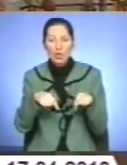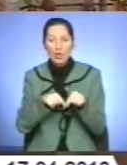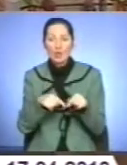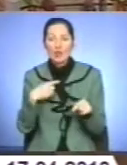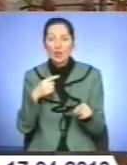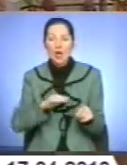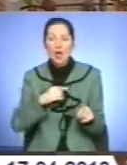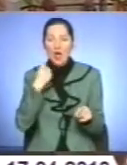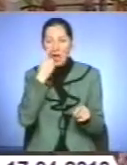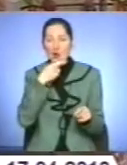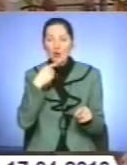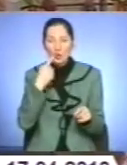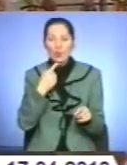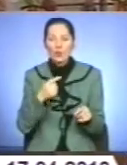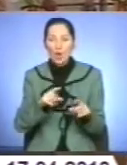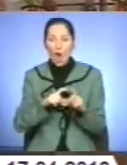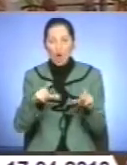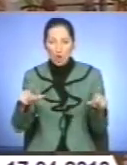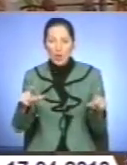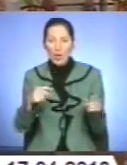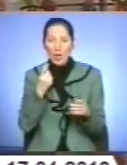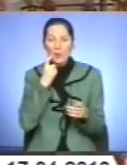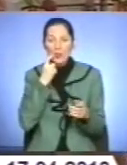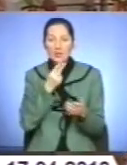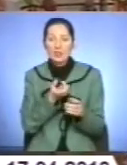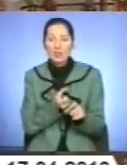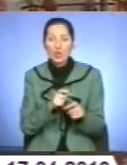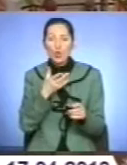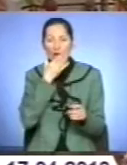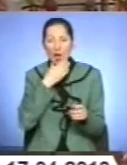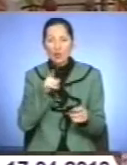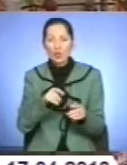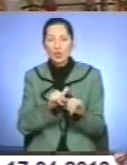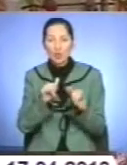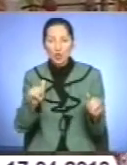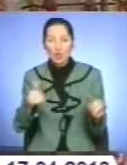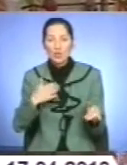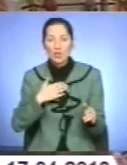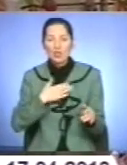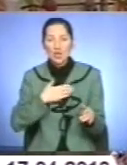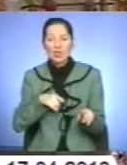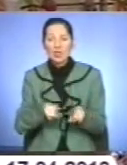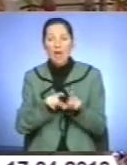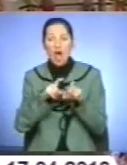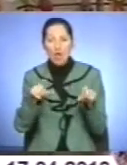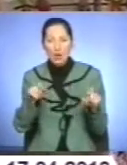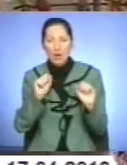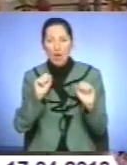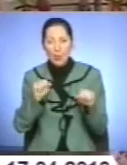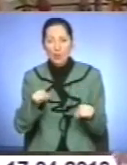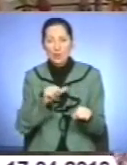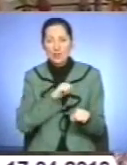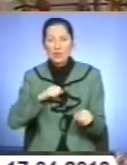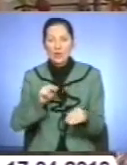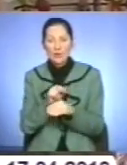Це дуже, дуже гарно, бо дійсно вже тоді розширюється ця вся наша така школа, і вони вже можуть самі вчити діток, самі